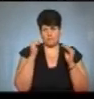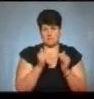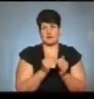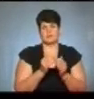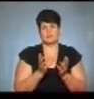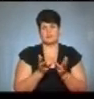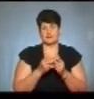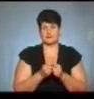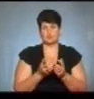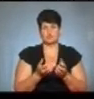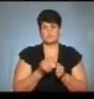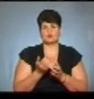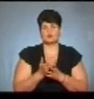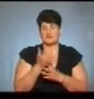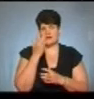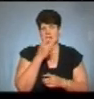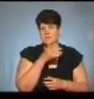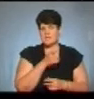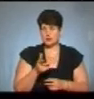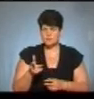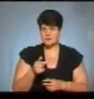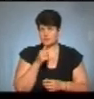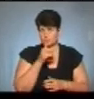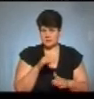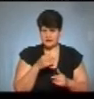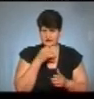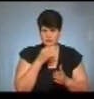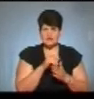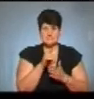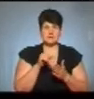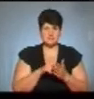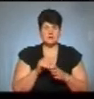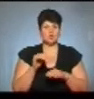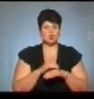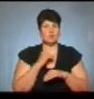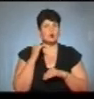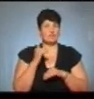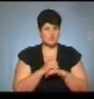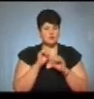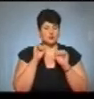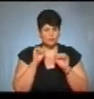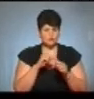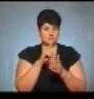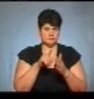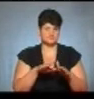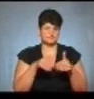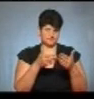кількість отримувачів субсидій в літній період. Зрозуміло, спробуємо дати відповідь на запитання. Доброго вечора, можете ставити